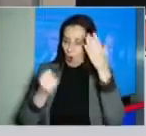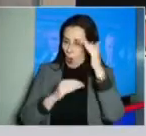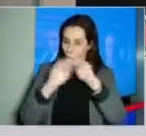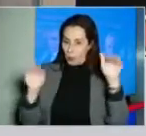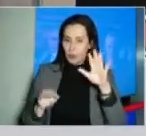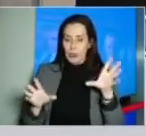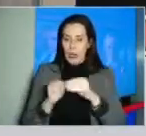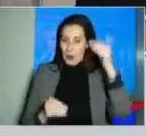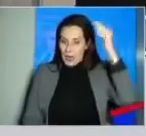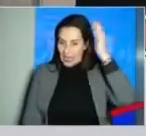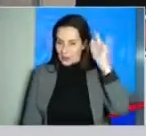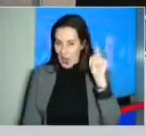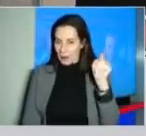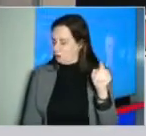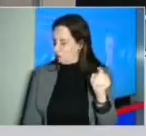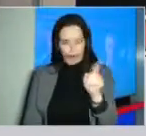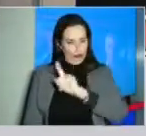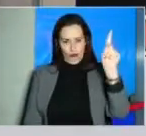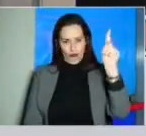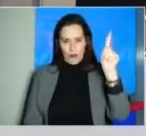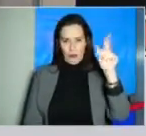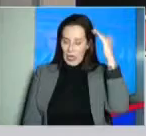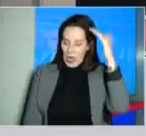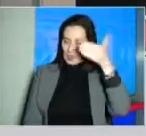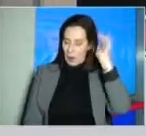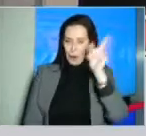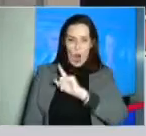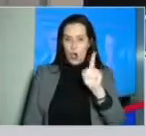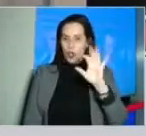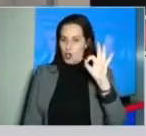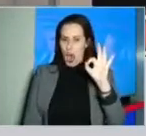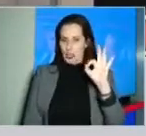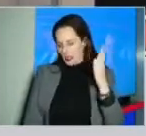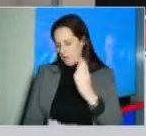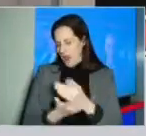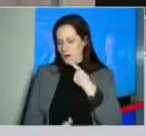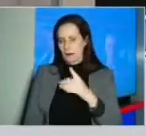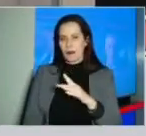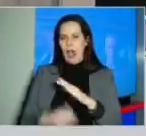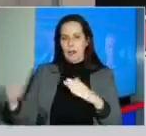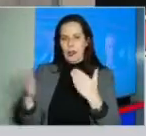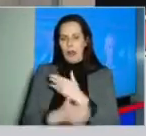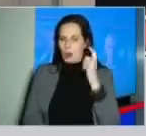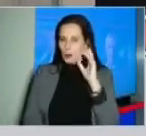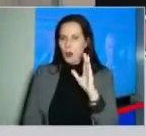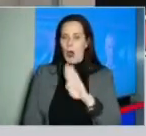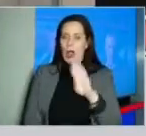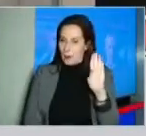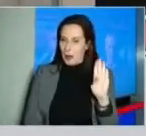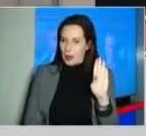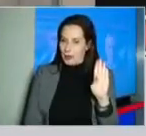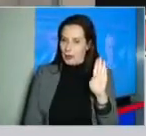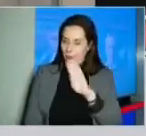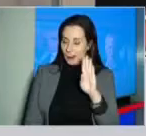היום, עם גנץ ולפיד לא נשב. עם גנץ היינו שוקלים, לפיד לא. ש"ס, שמענו אותם, הימין החדש שמענו אותם. לנתניהו,